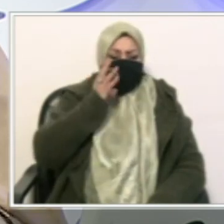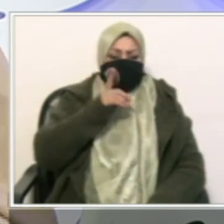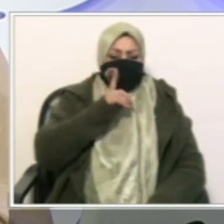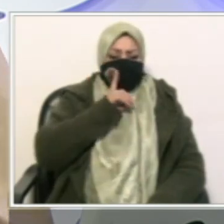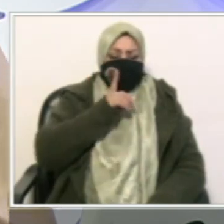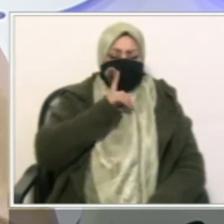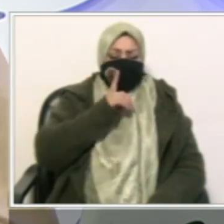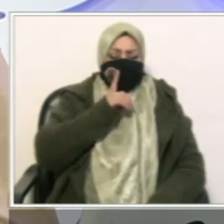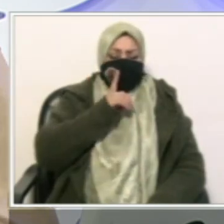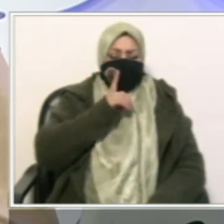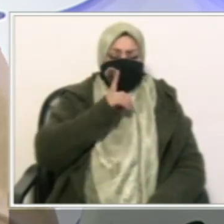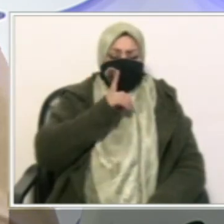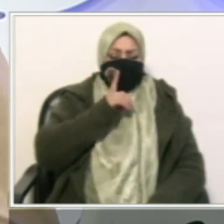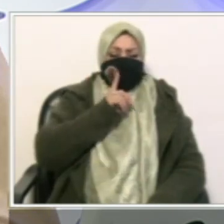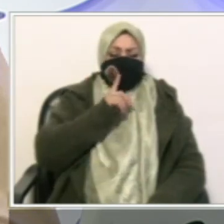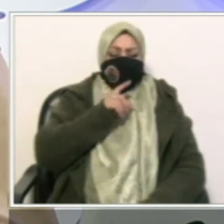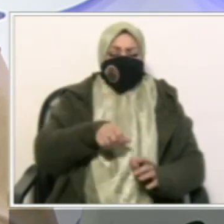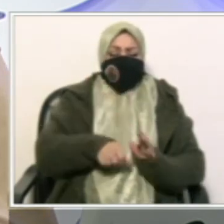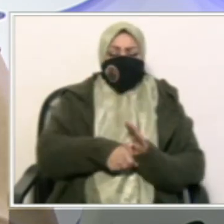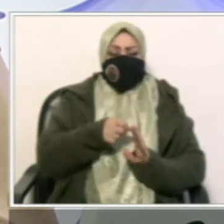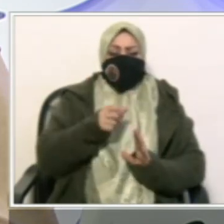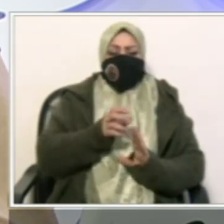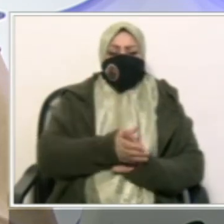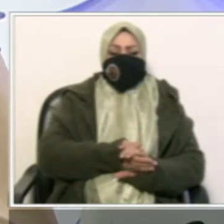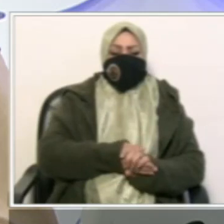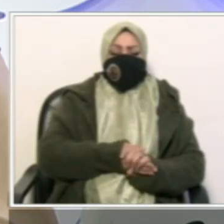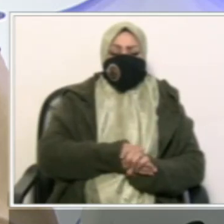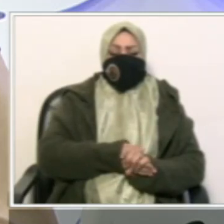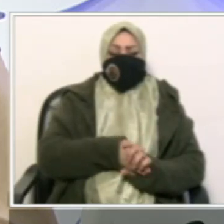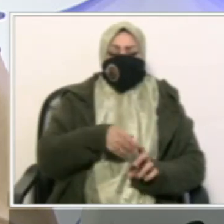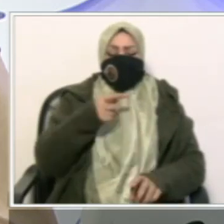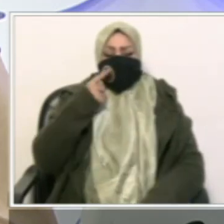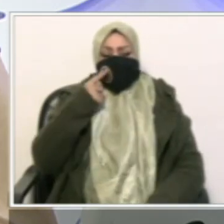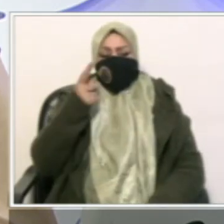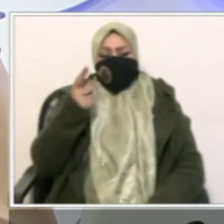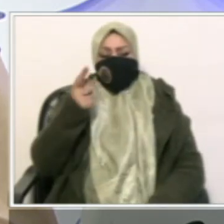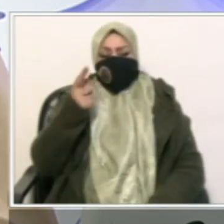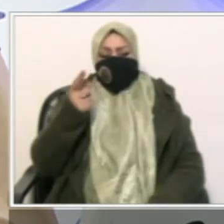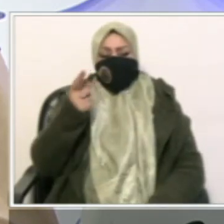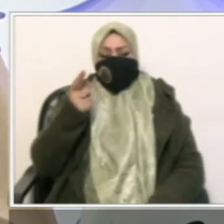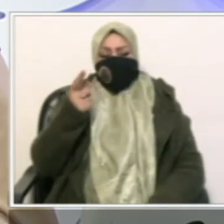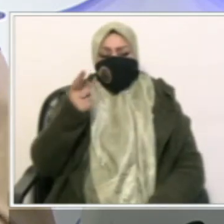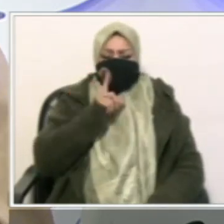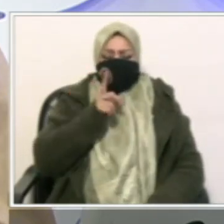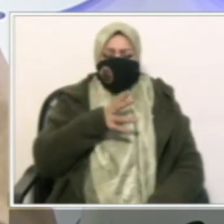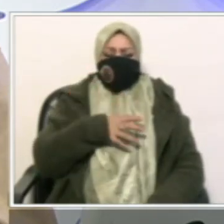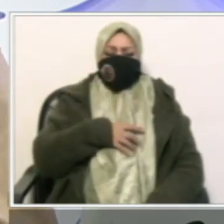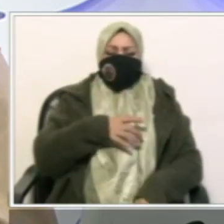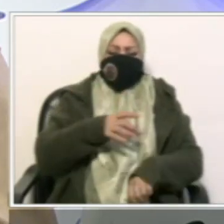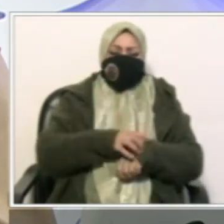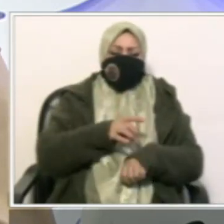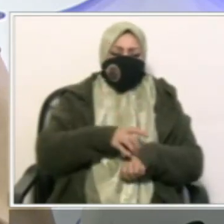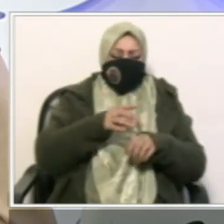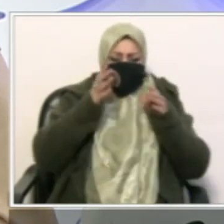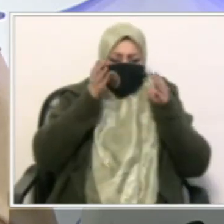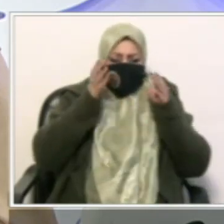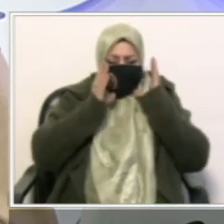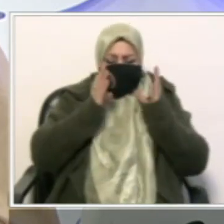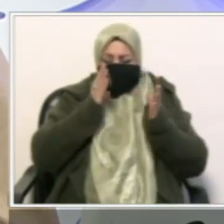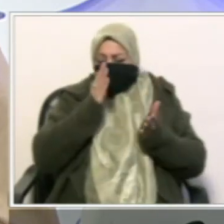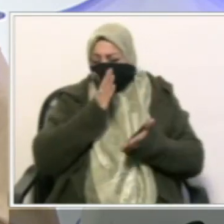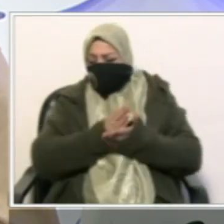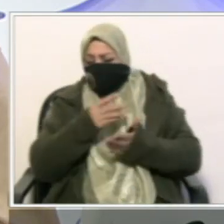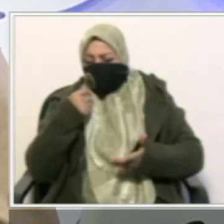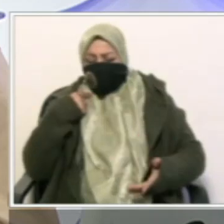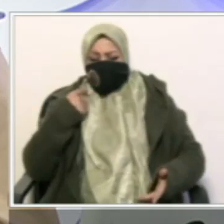دمت تعلم أن الوالدة تحتاج إليك، والدتك تحتاج إليك، فينبغي عليك أن تصلي